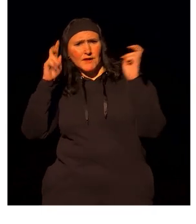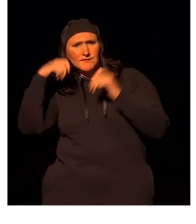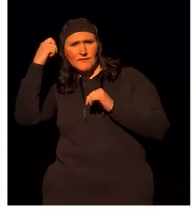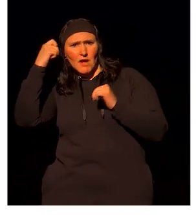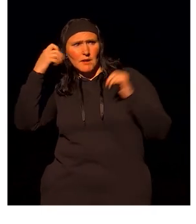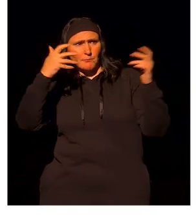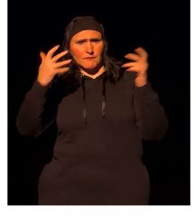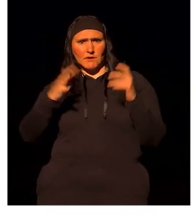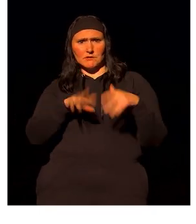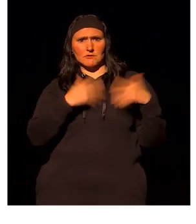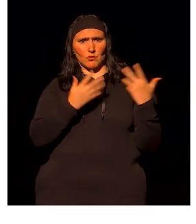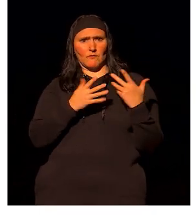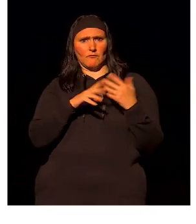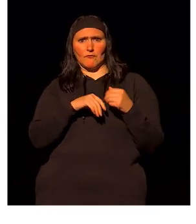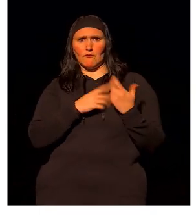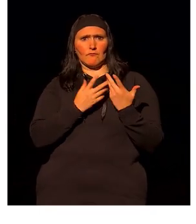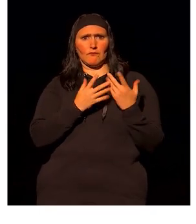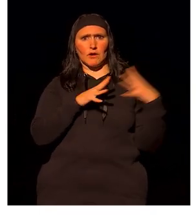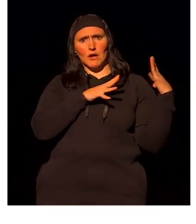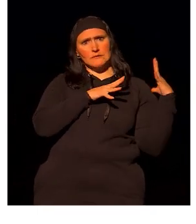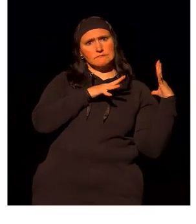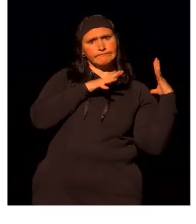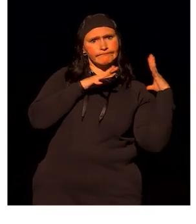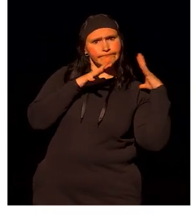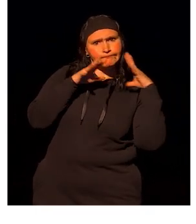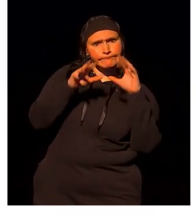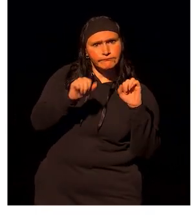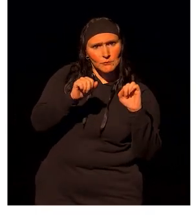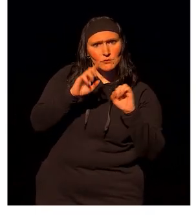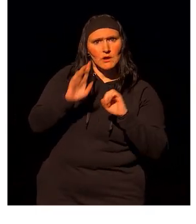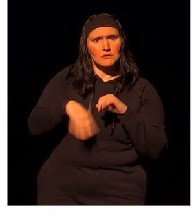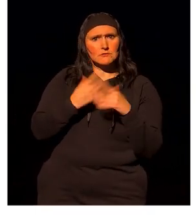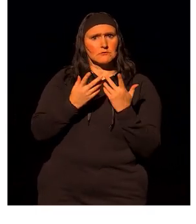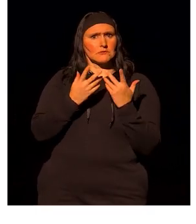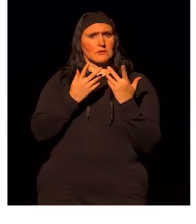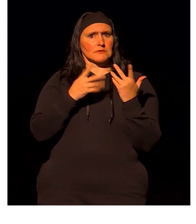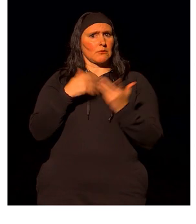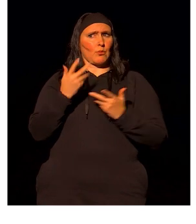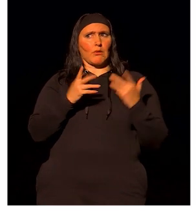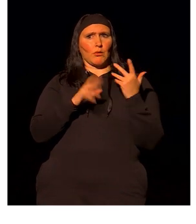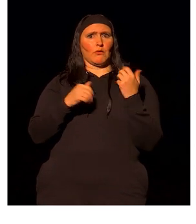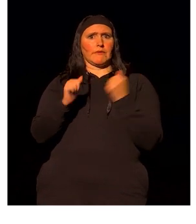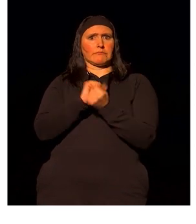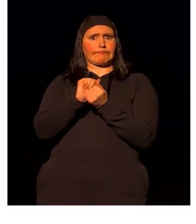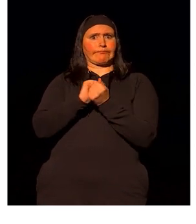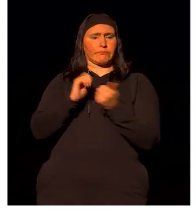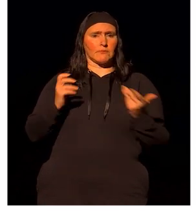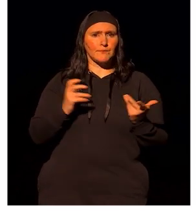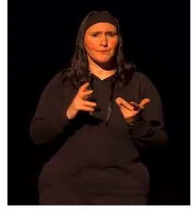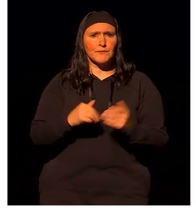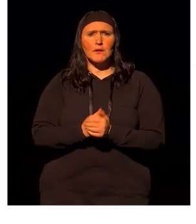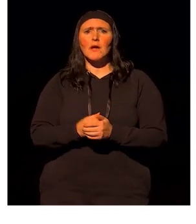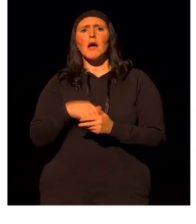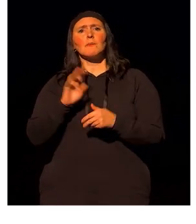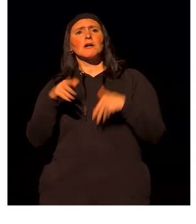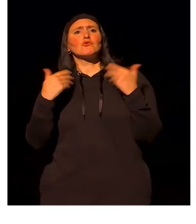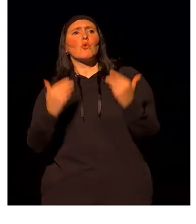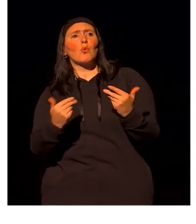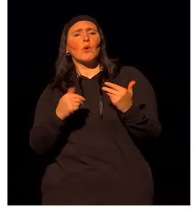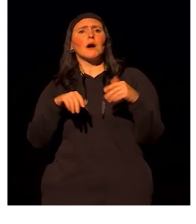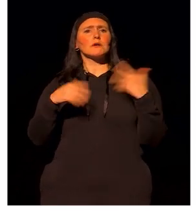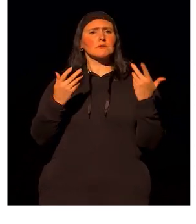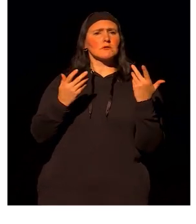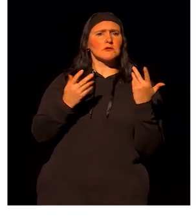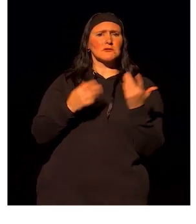zusammen erwecken den Eindruck, dass man wieder mit einer globalen Form von Wiederkehr, man fragt sich immer wieder, wie kommt